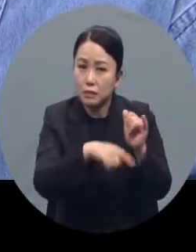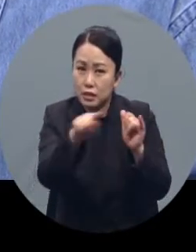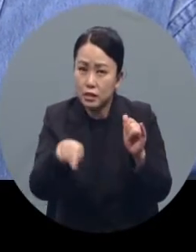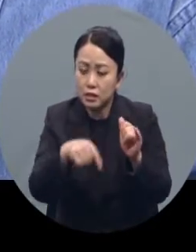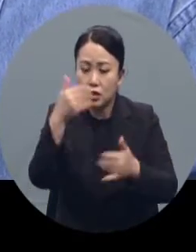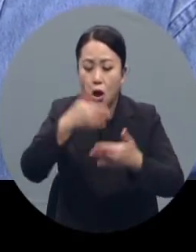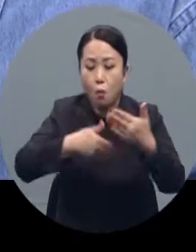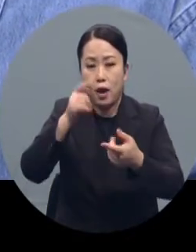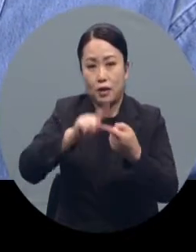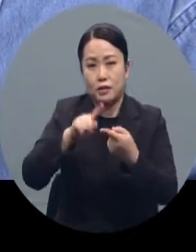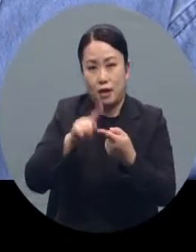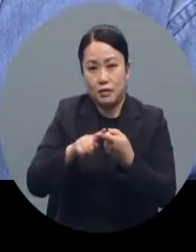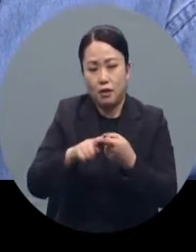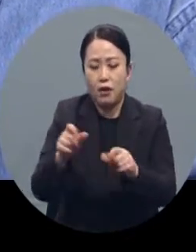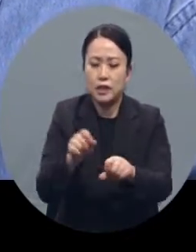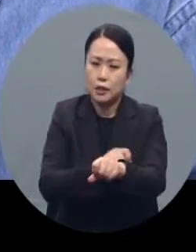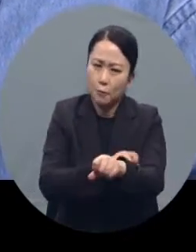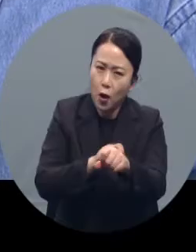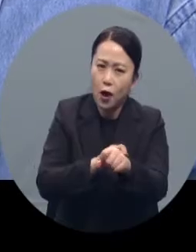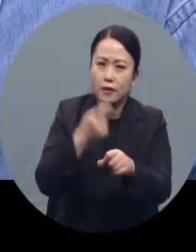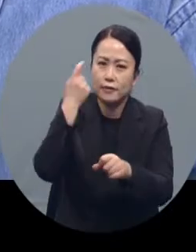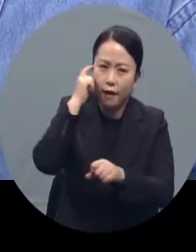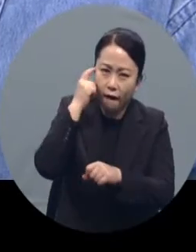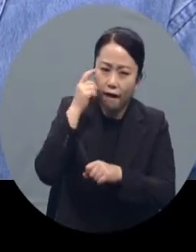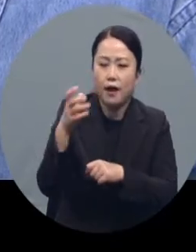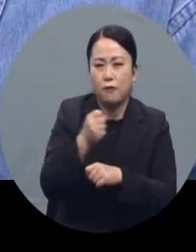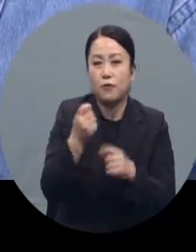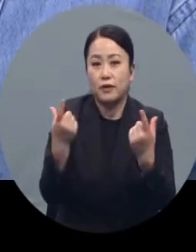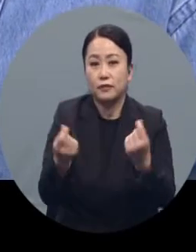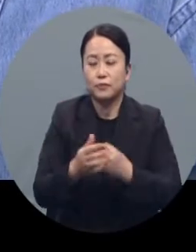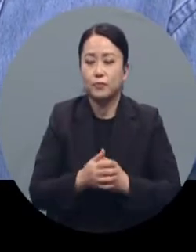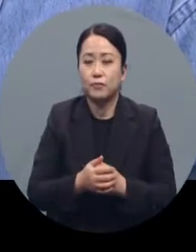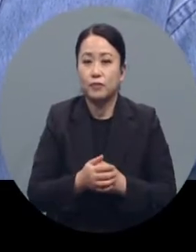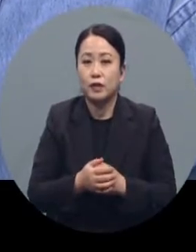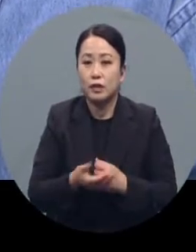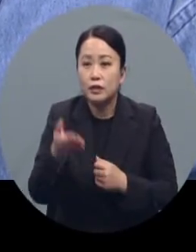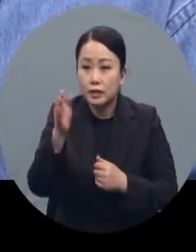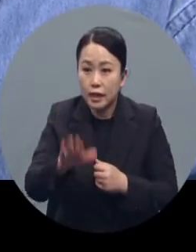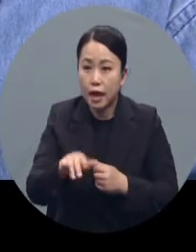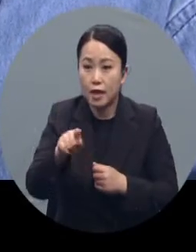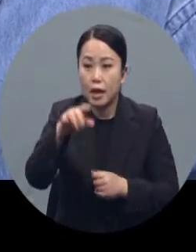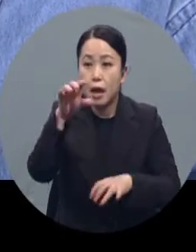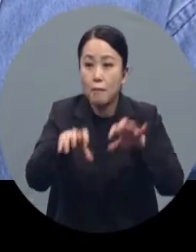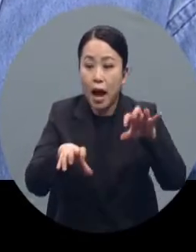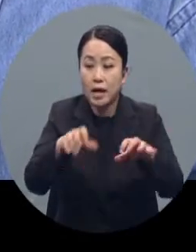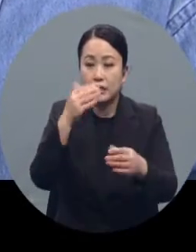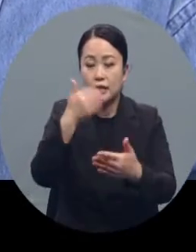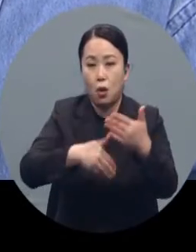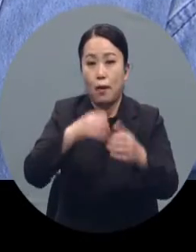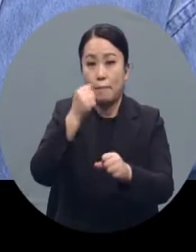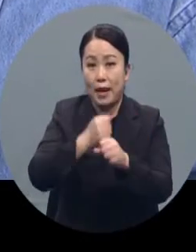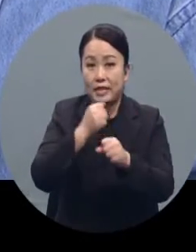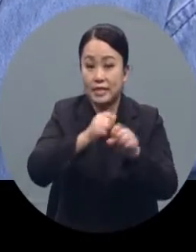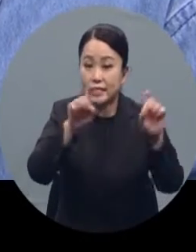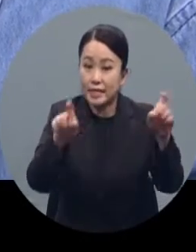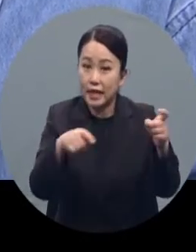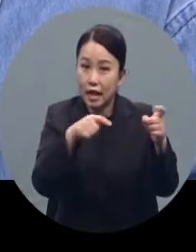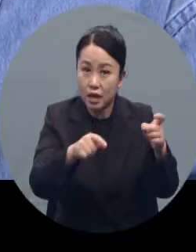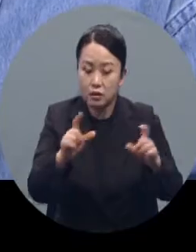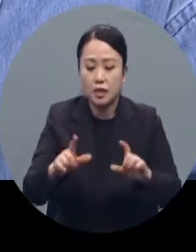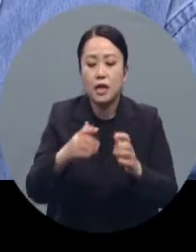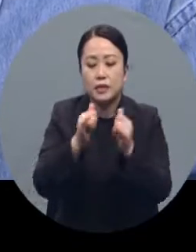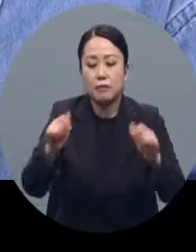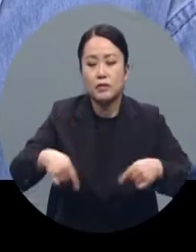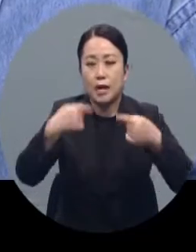굉장히 좀 특별한 것으로 인식을 하는 것 같아요. 그런데 이 마을 영화 만들기라는 이런 주민